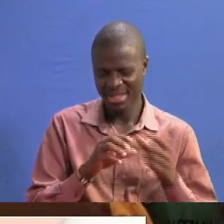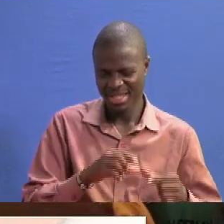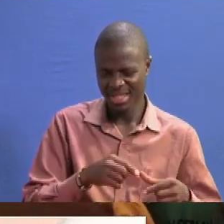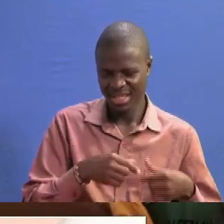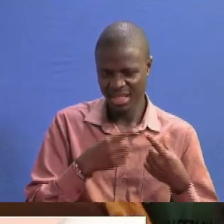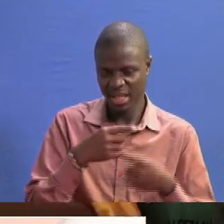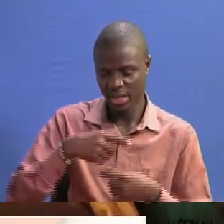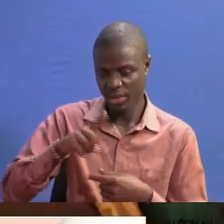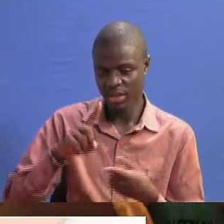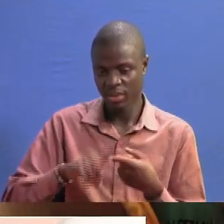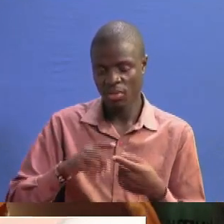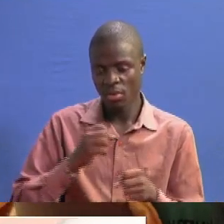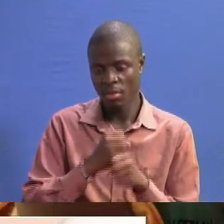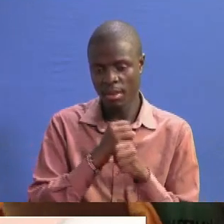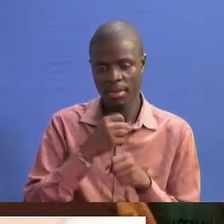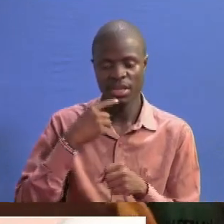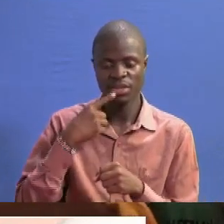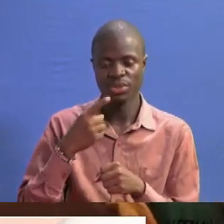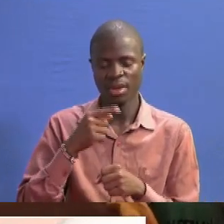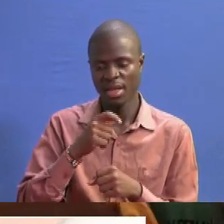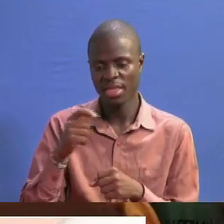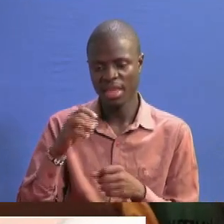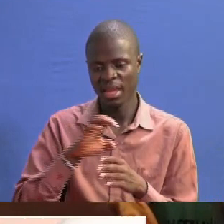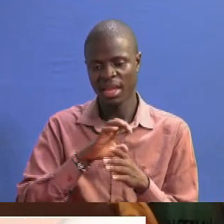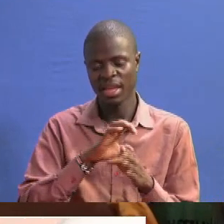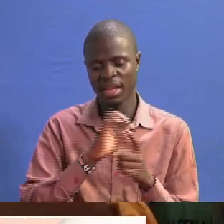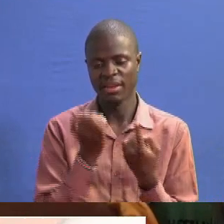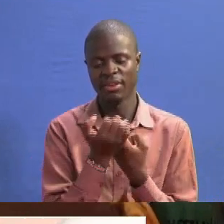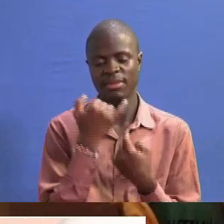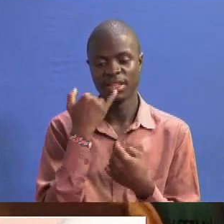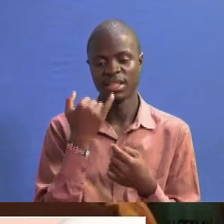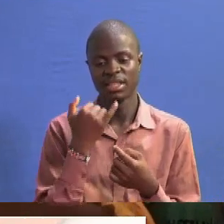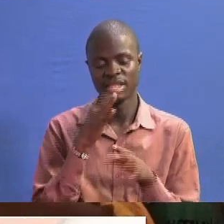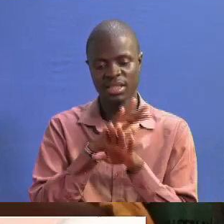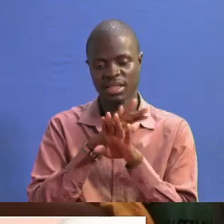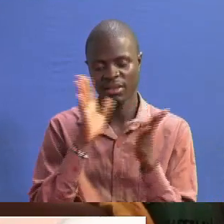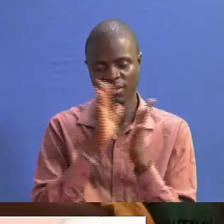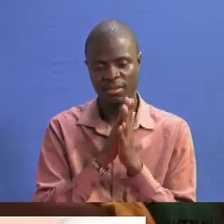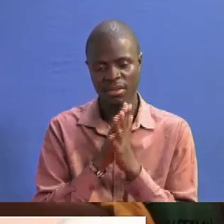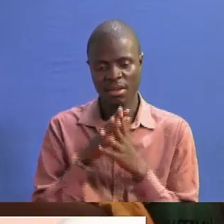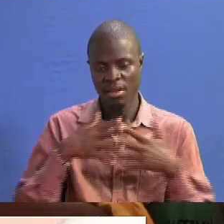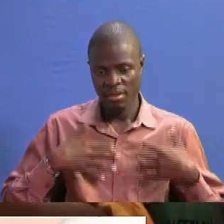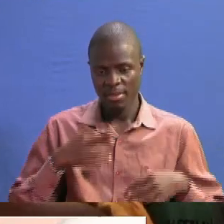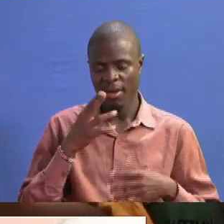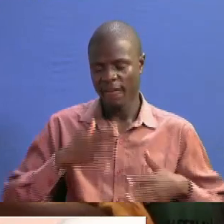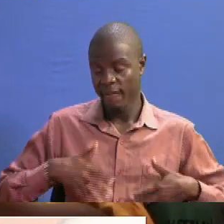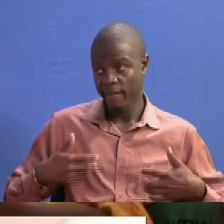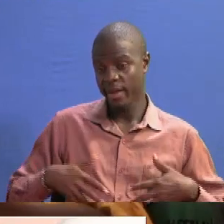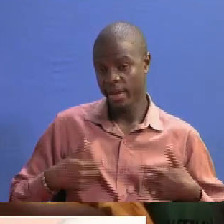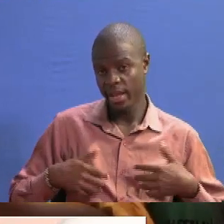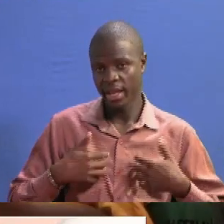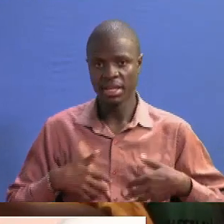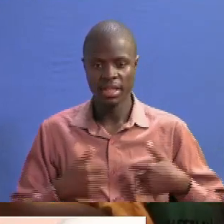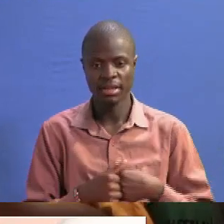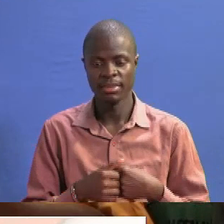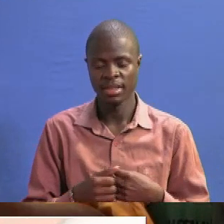safer place, because you see hizi bottles zilikuwa zinalay around huko. Unapata wase wana have fun, wame drink. Kuna